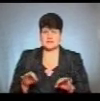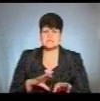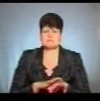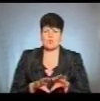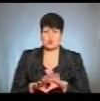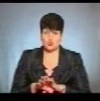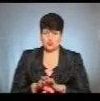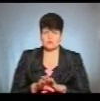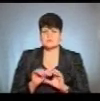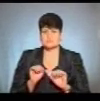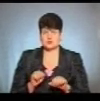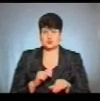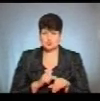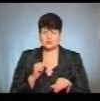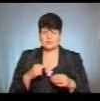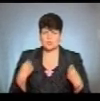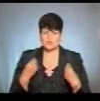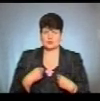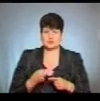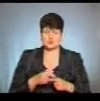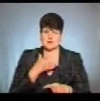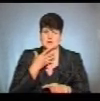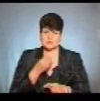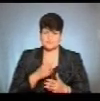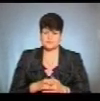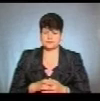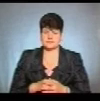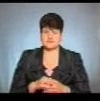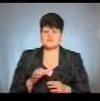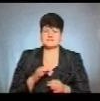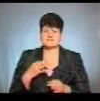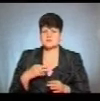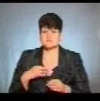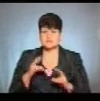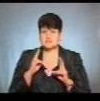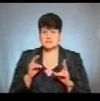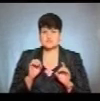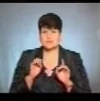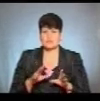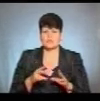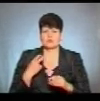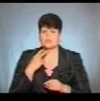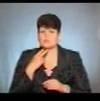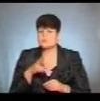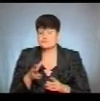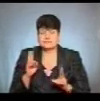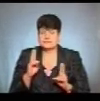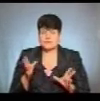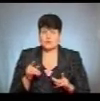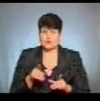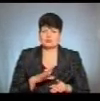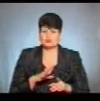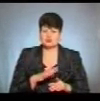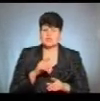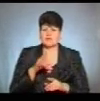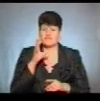зможе доторкнутися і одягнути таку красу. Вишиванку навряд чи вдасться передати саме в колонію, тому що в нього була вишиванка, її